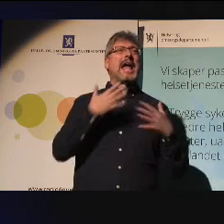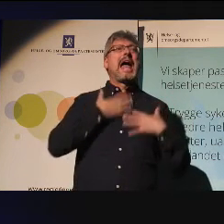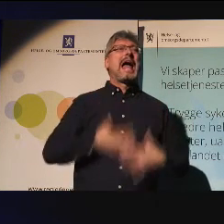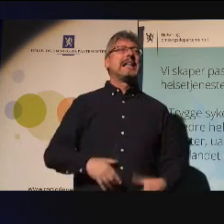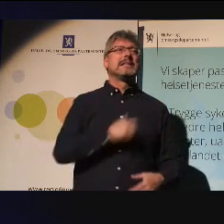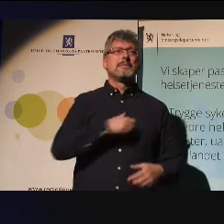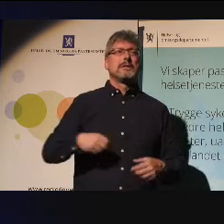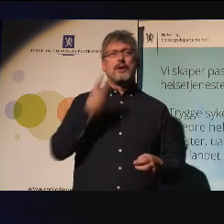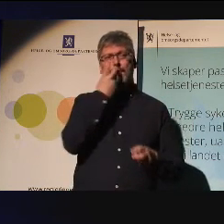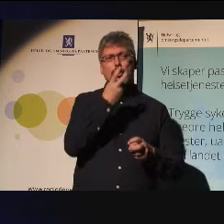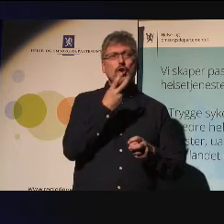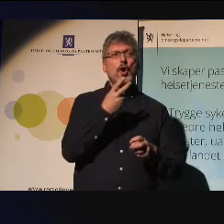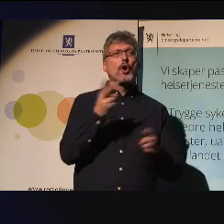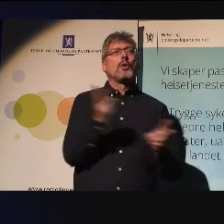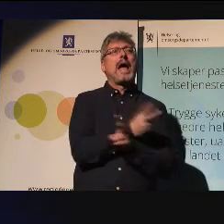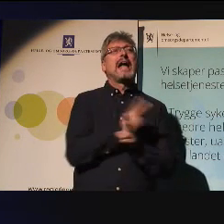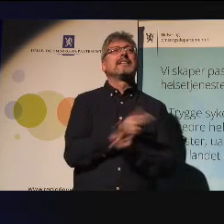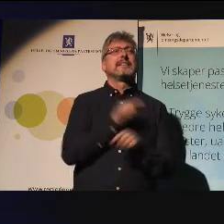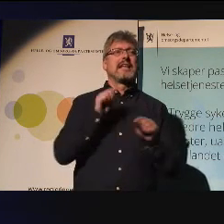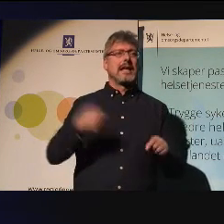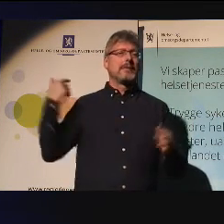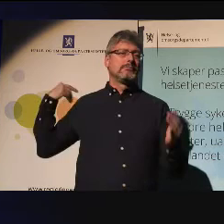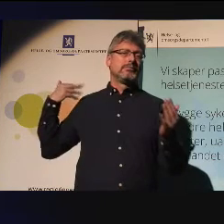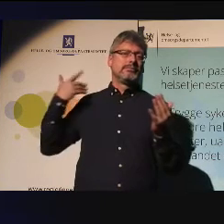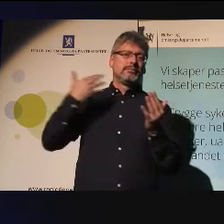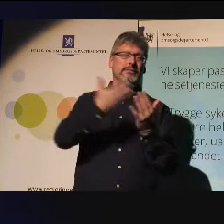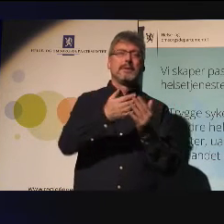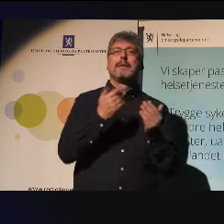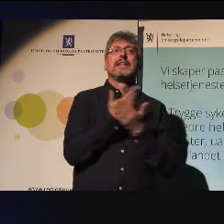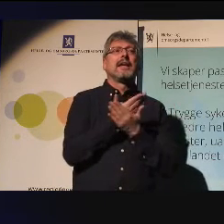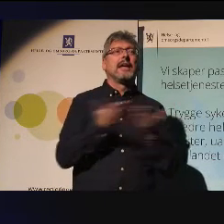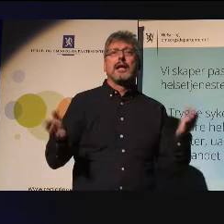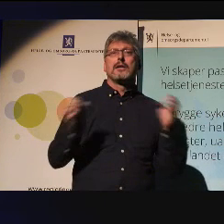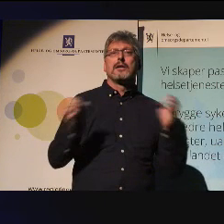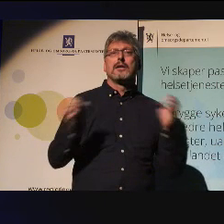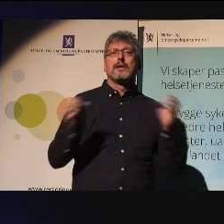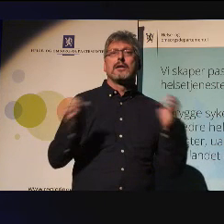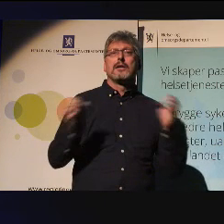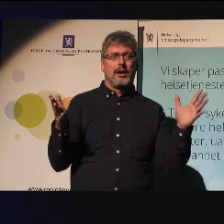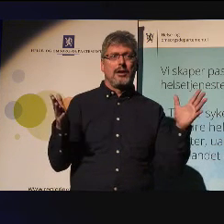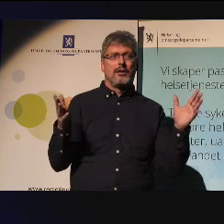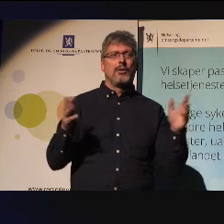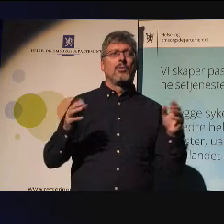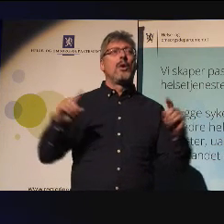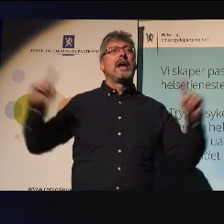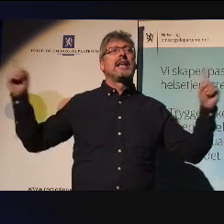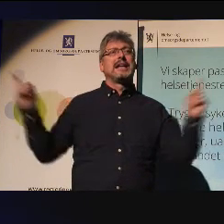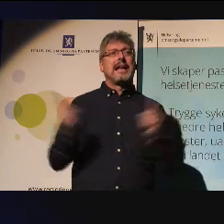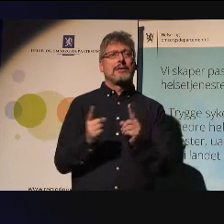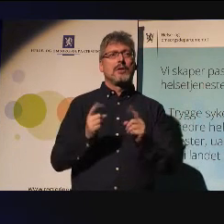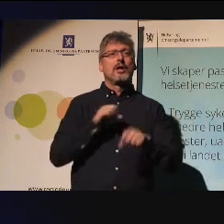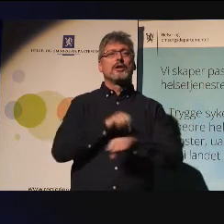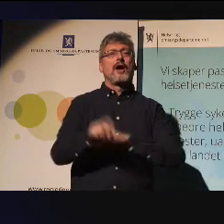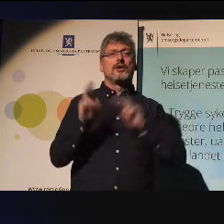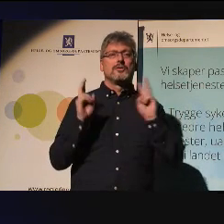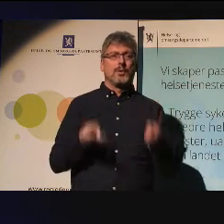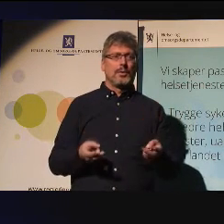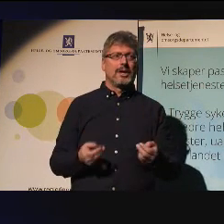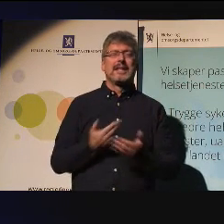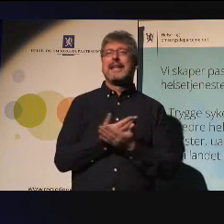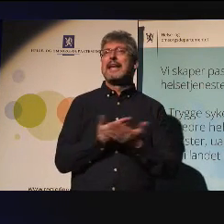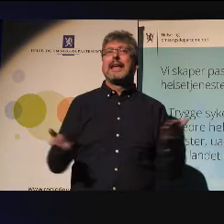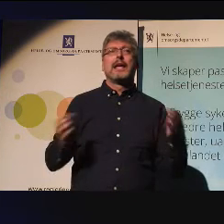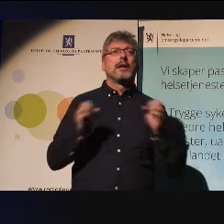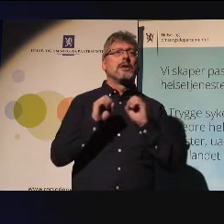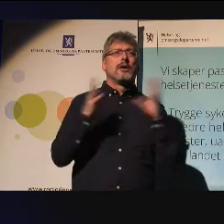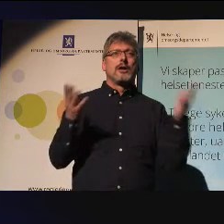å gjøre noe med det. Men ingen har greid å få ned bruken av tvang. Ingen har greid å få